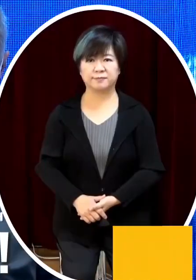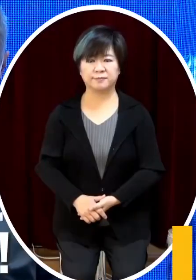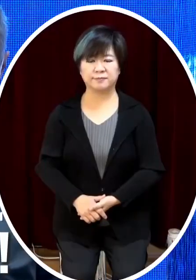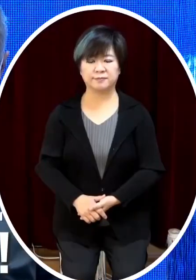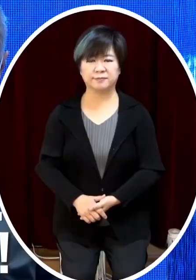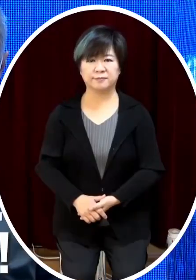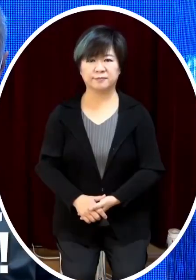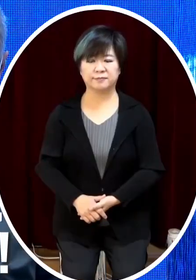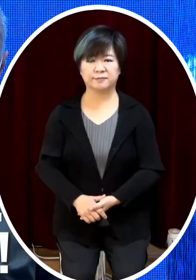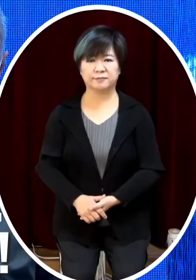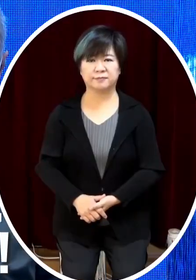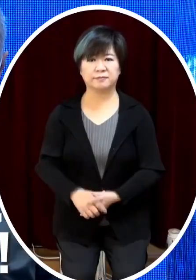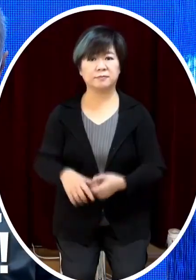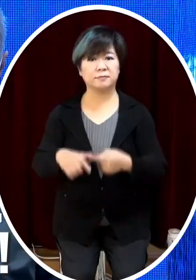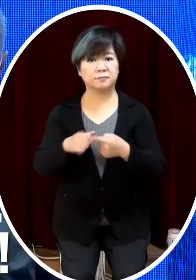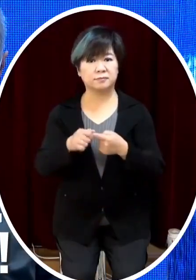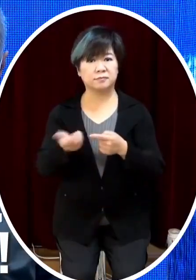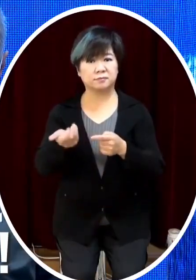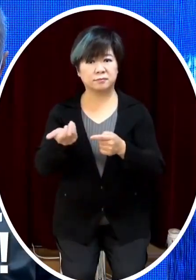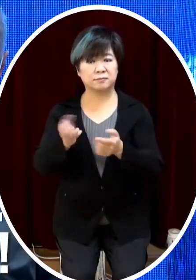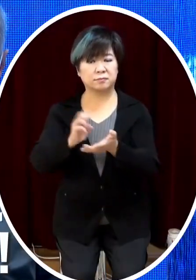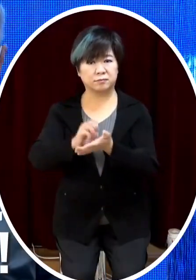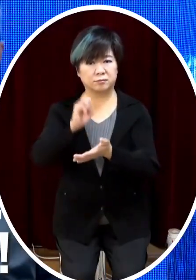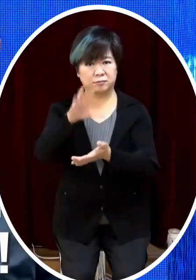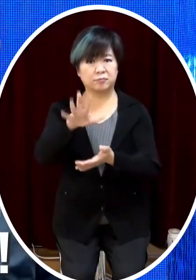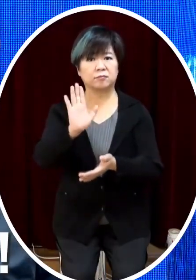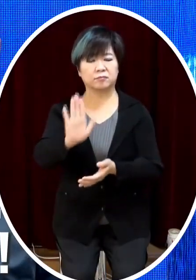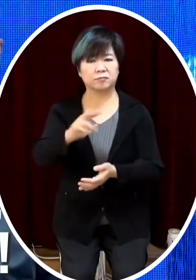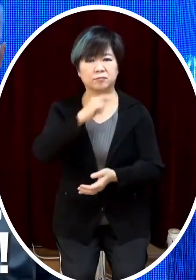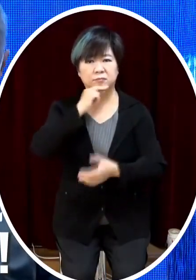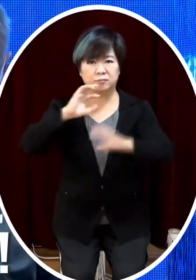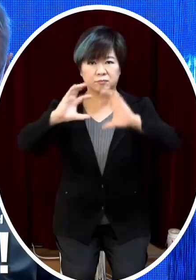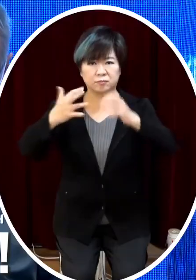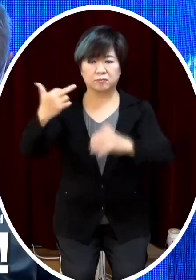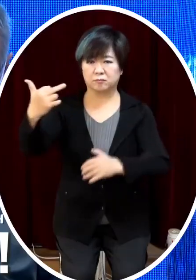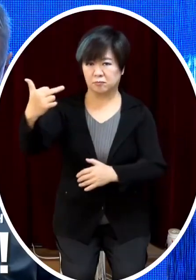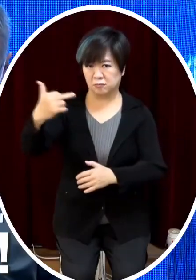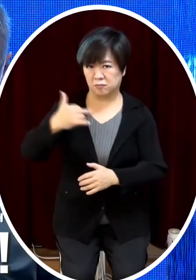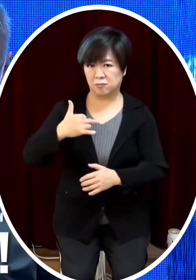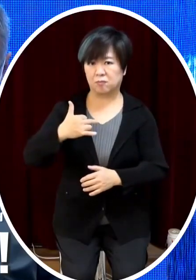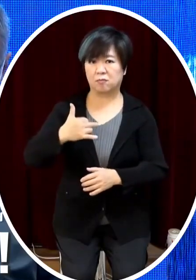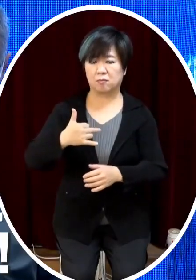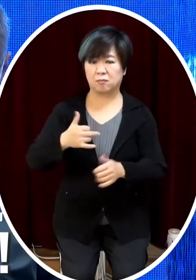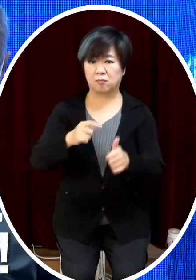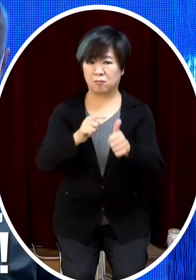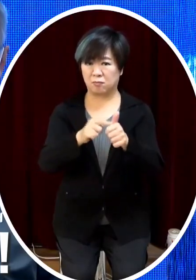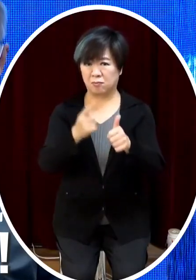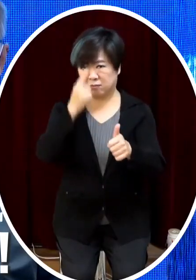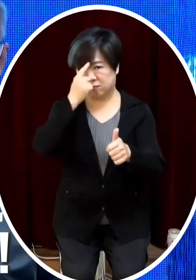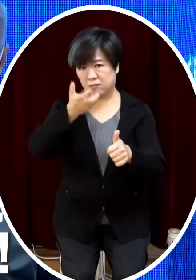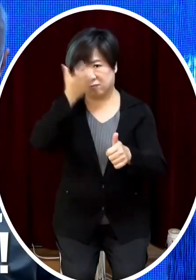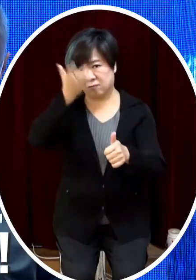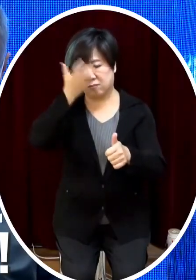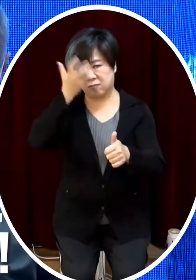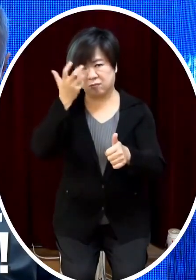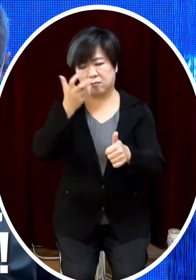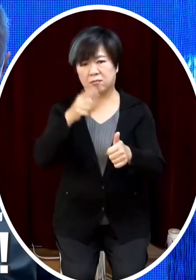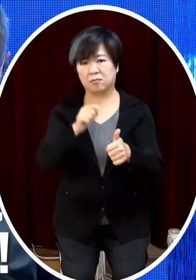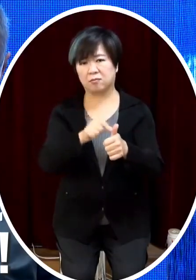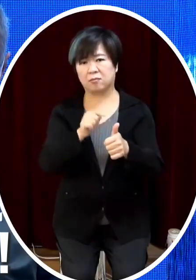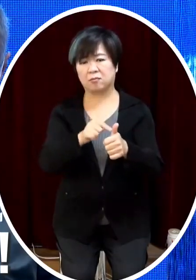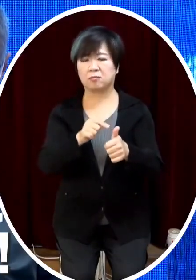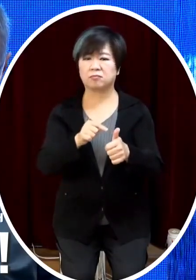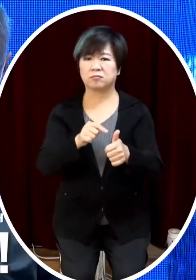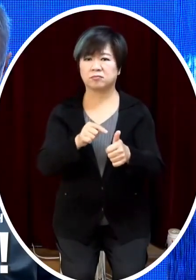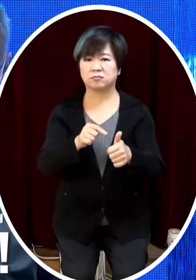哎，第一个先大家报告，就是说我们的就是从英国回来有发烧的，哈，有发烧的病人哈，